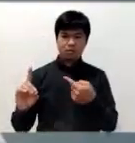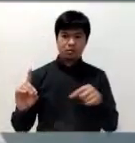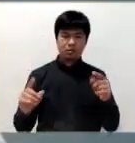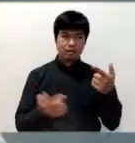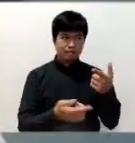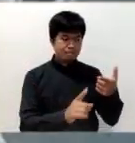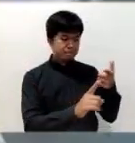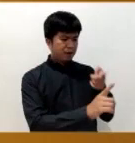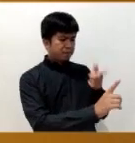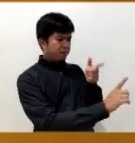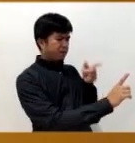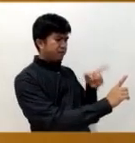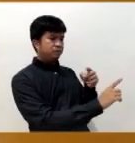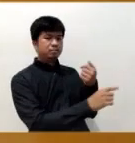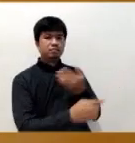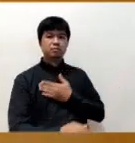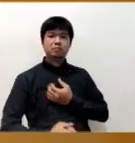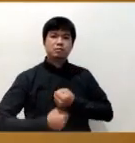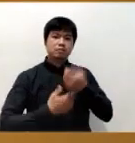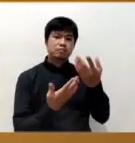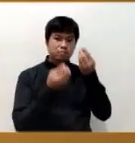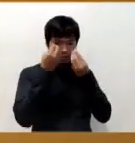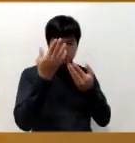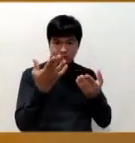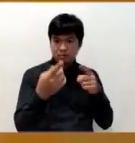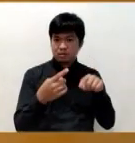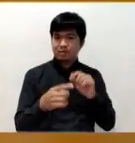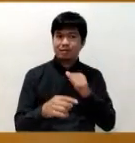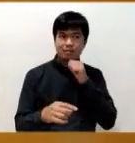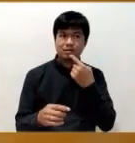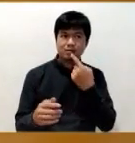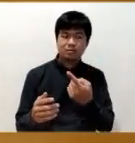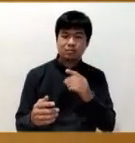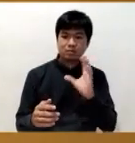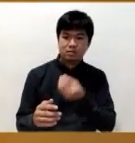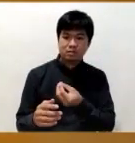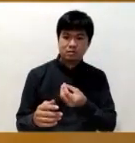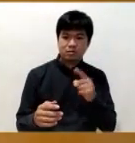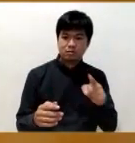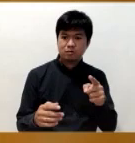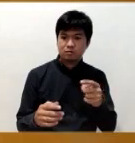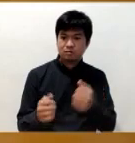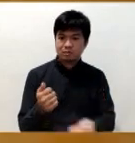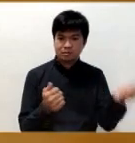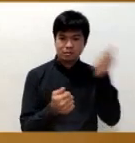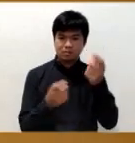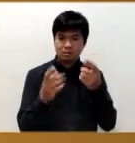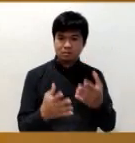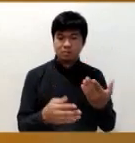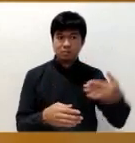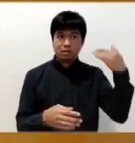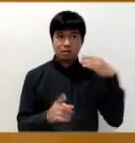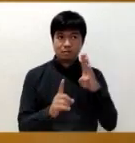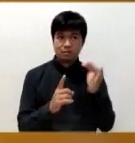ng gunman. Hindi pa pinapangalanan ang mastermind na nasa 40 to 50 years old at dating barangay chairman sa Pasay